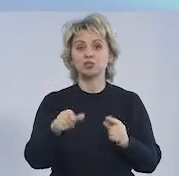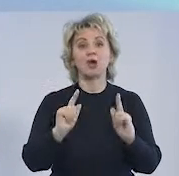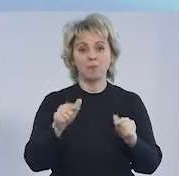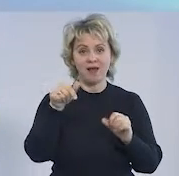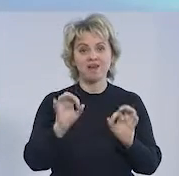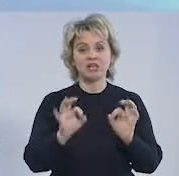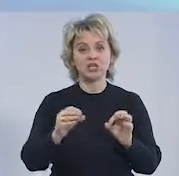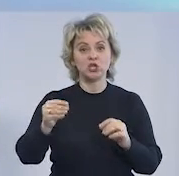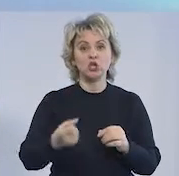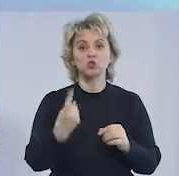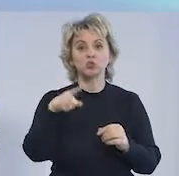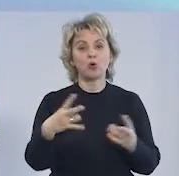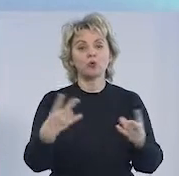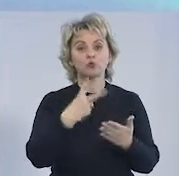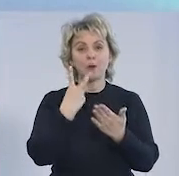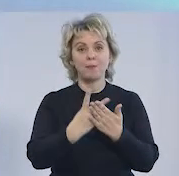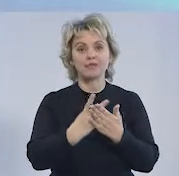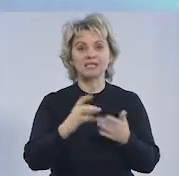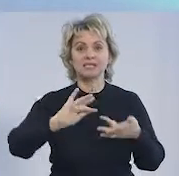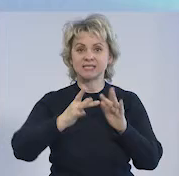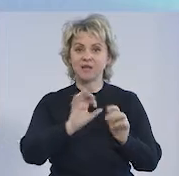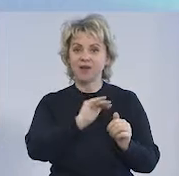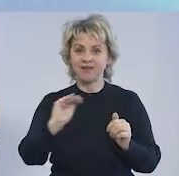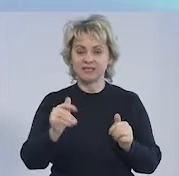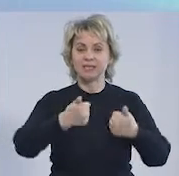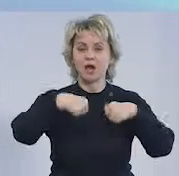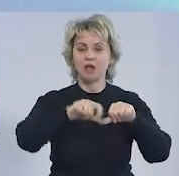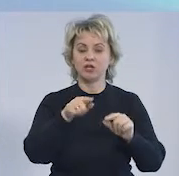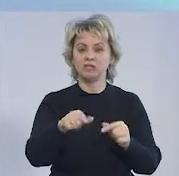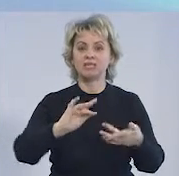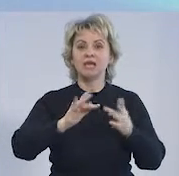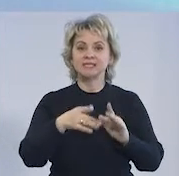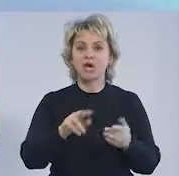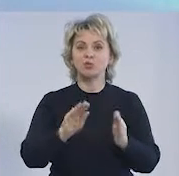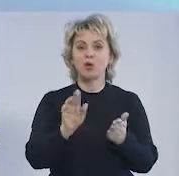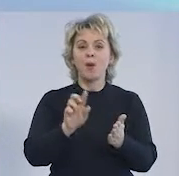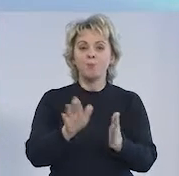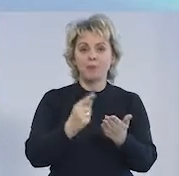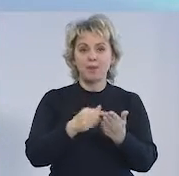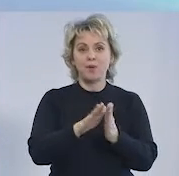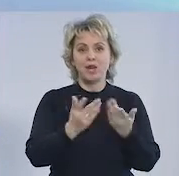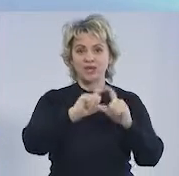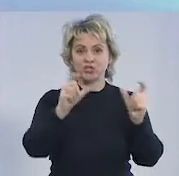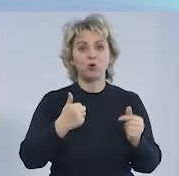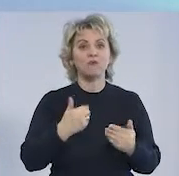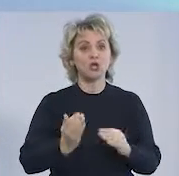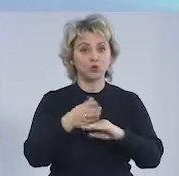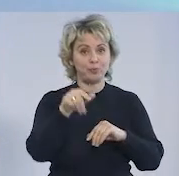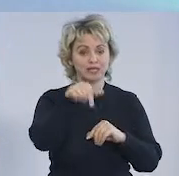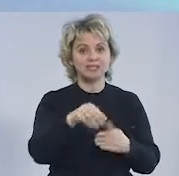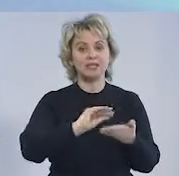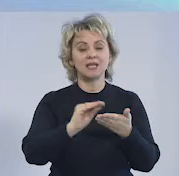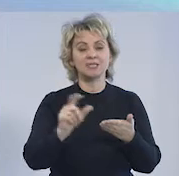достоверные источники. Для этого надо посмотреть сайты официальных организаций, сайты библиотек, сходить в нашу публичную библиотеку